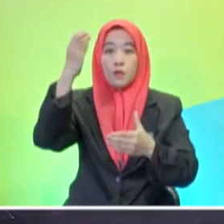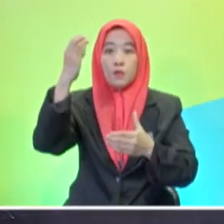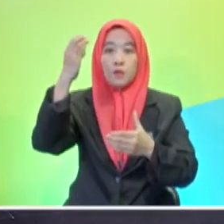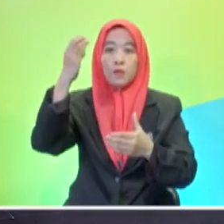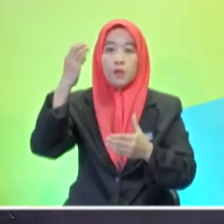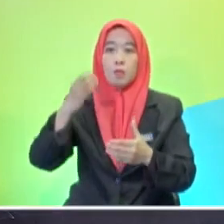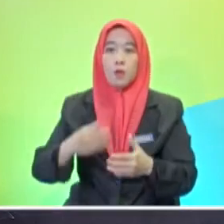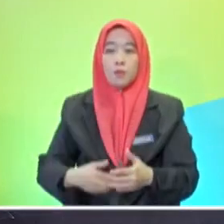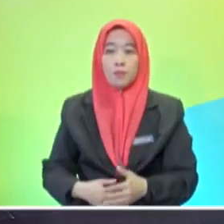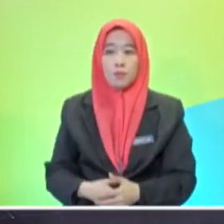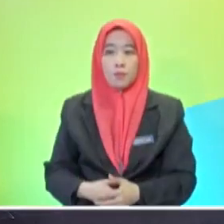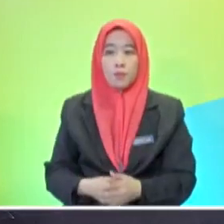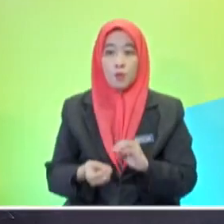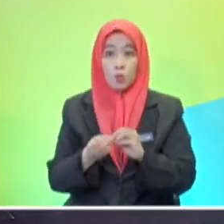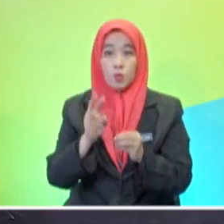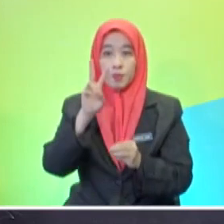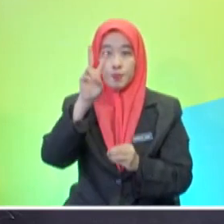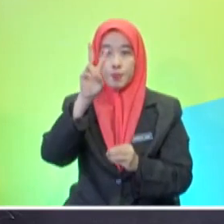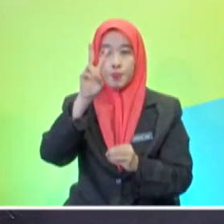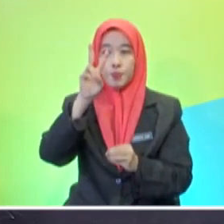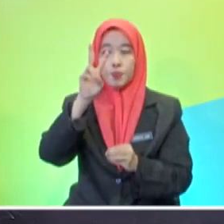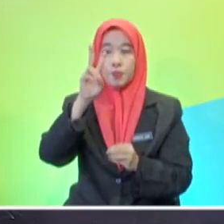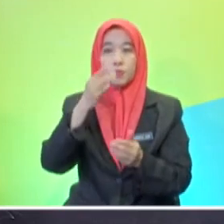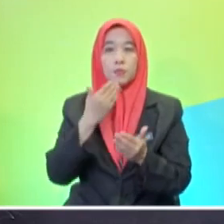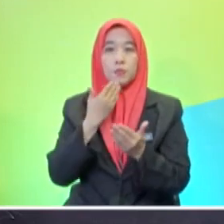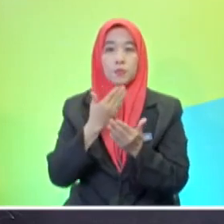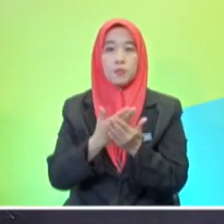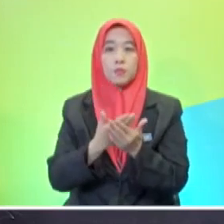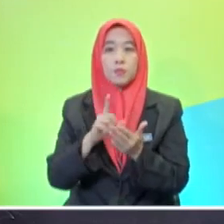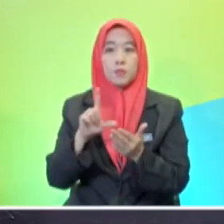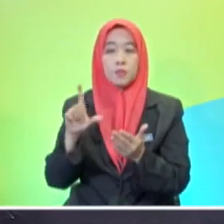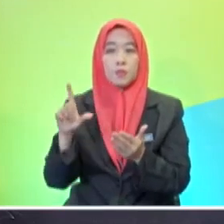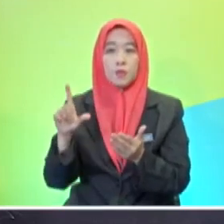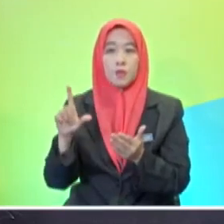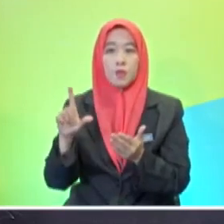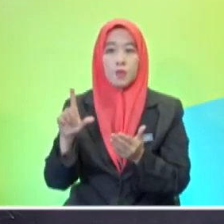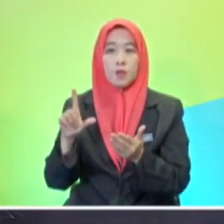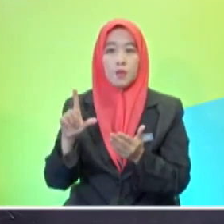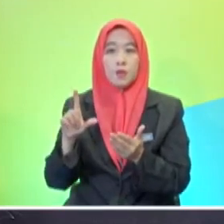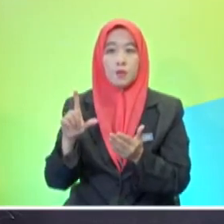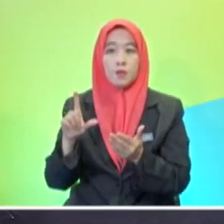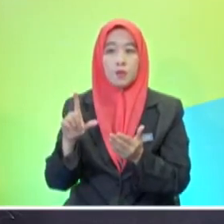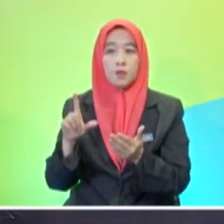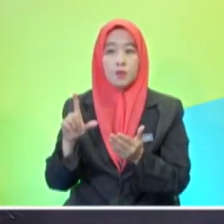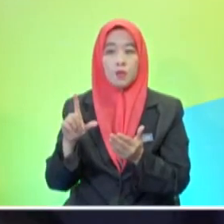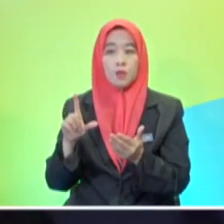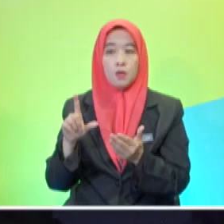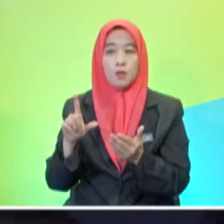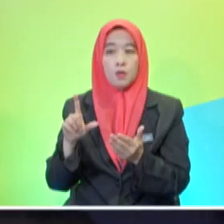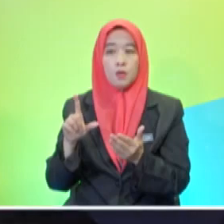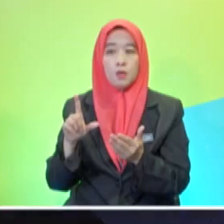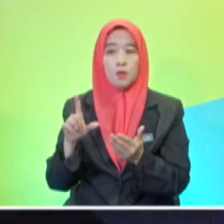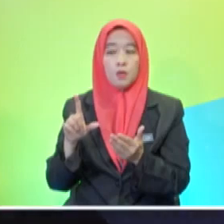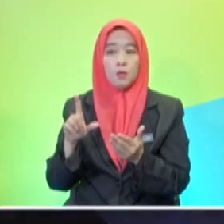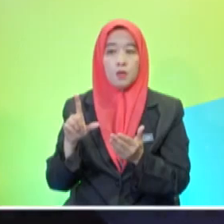betulkan. Okey, nanti kita betulkan. Baiklah. Dan ini rupanya cikgu. Ya,